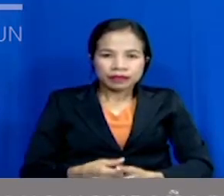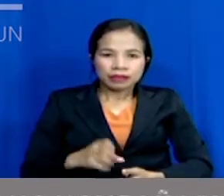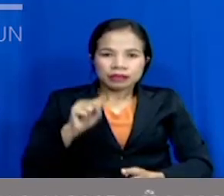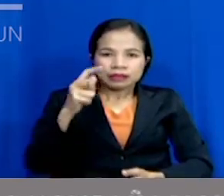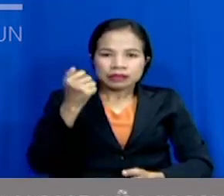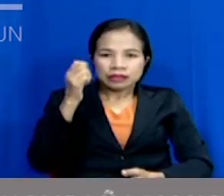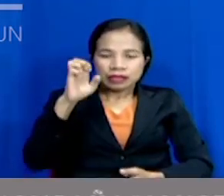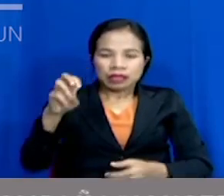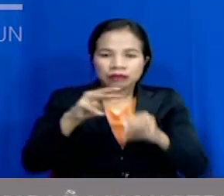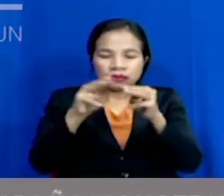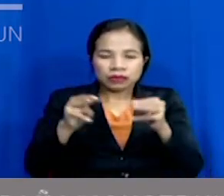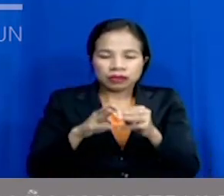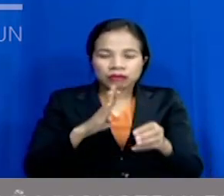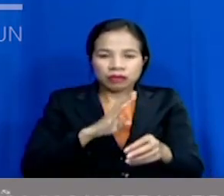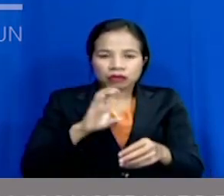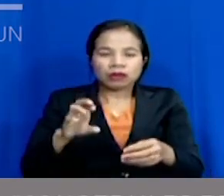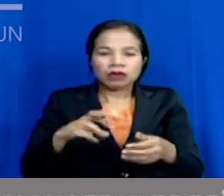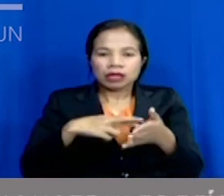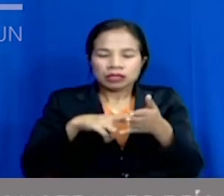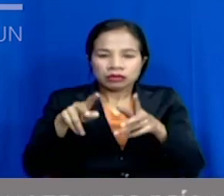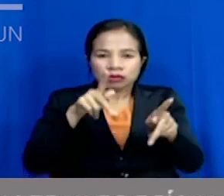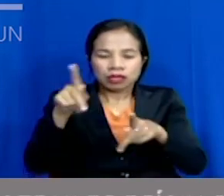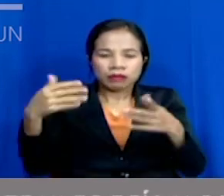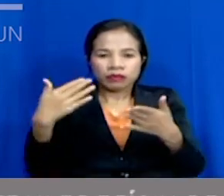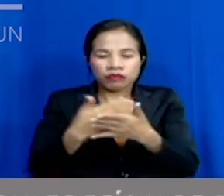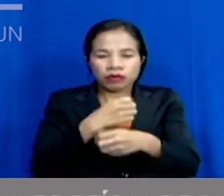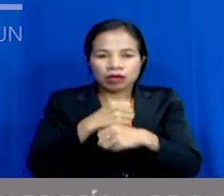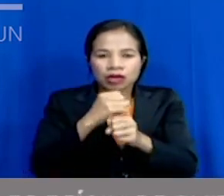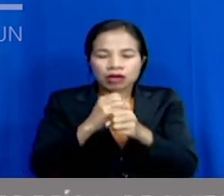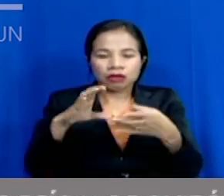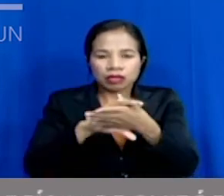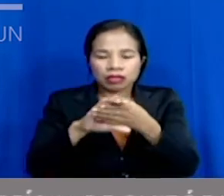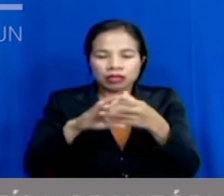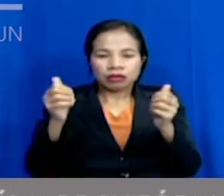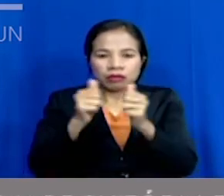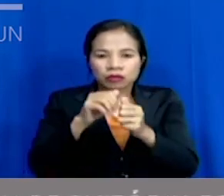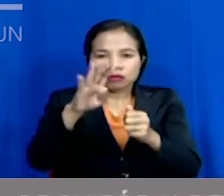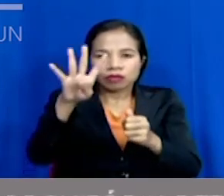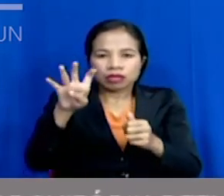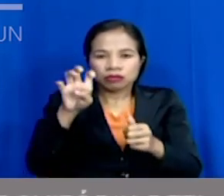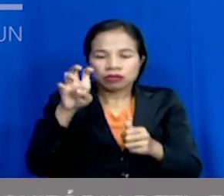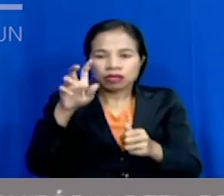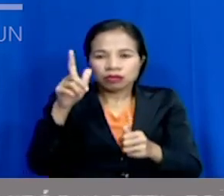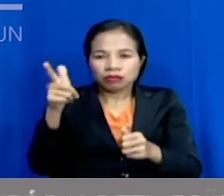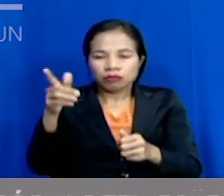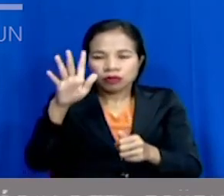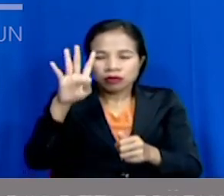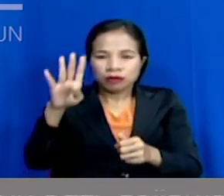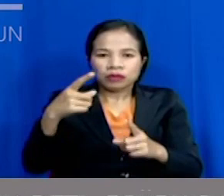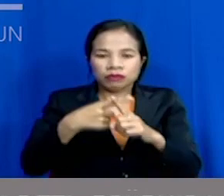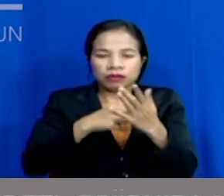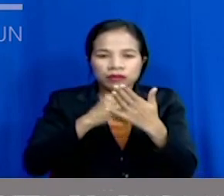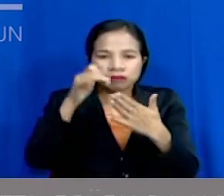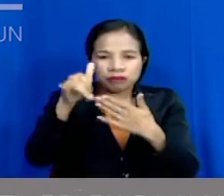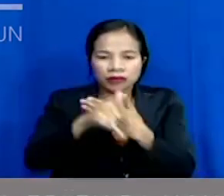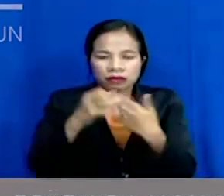Stai municipiu Baucau registra eleitor fong hamutuk atus hat ruan ulurai singhat ia fulang maiu to o juniu tineng